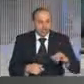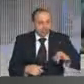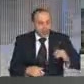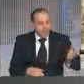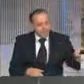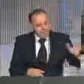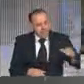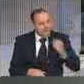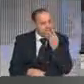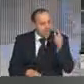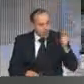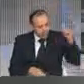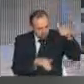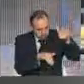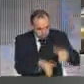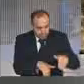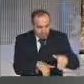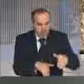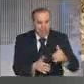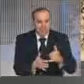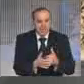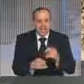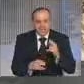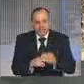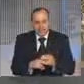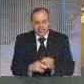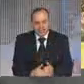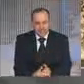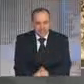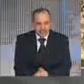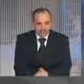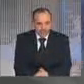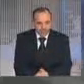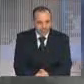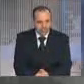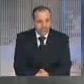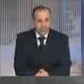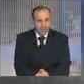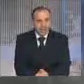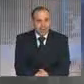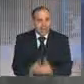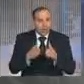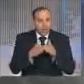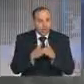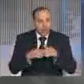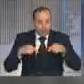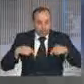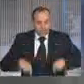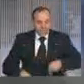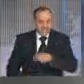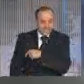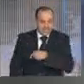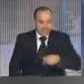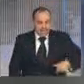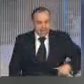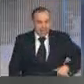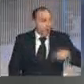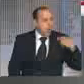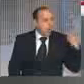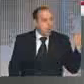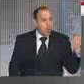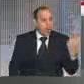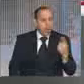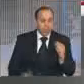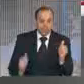الفقيد ظهر هذا اليوم في منطقه الغرابه التابعه لولايه صفاقس تطلب وزاره الداخليه من الجميع